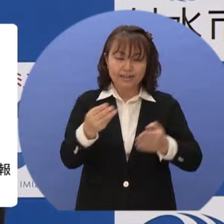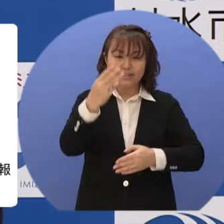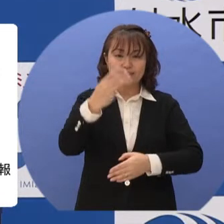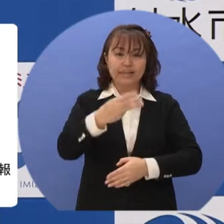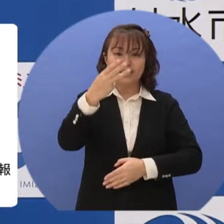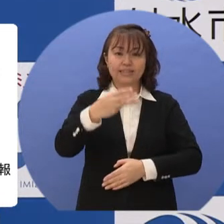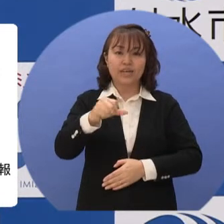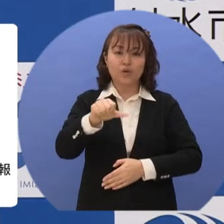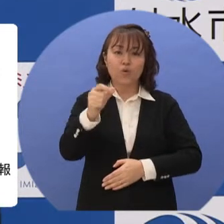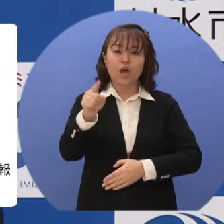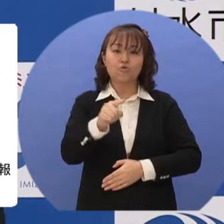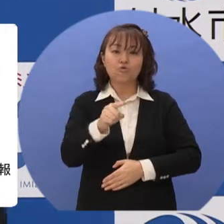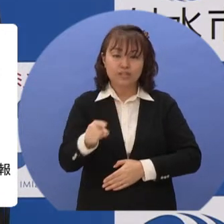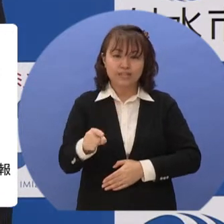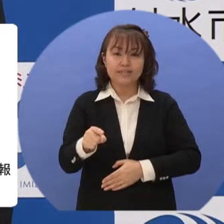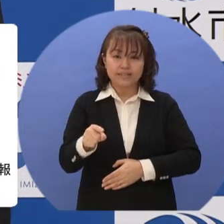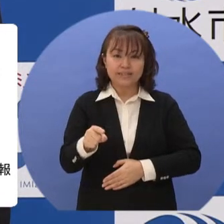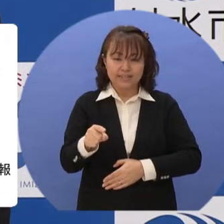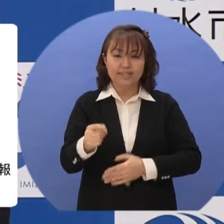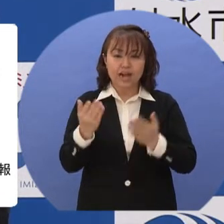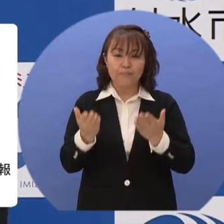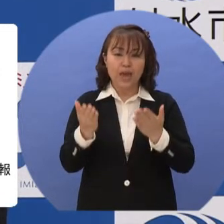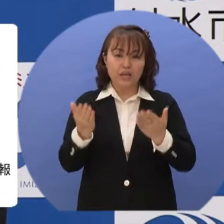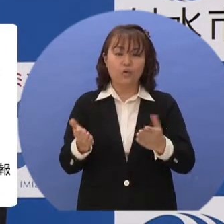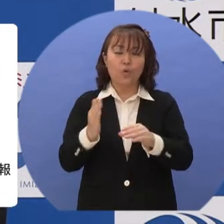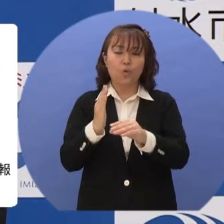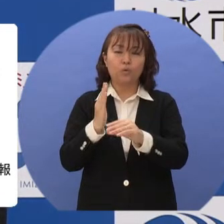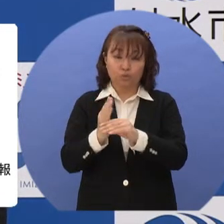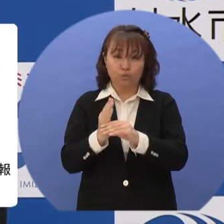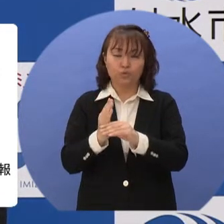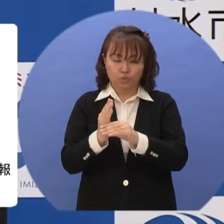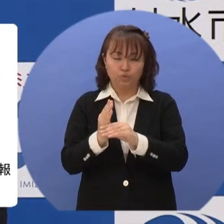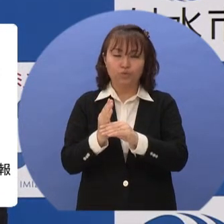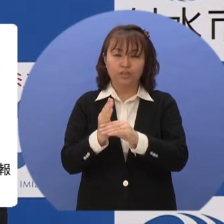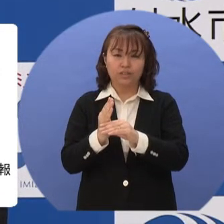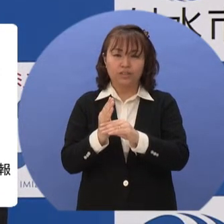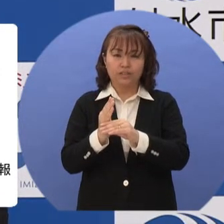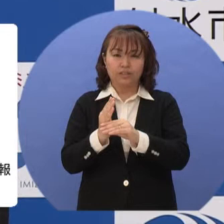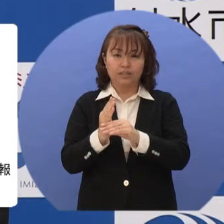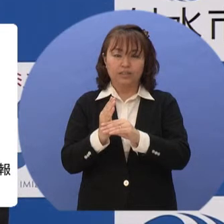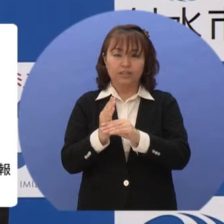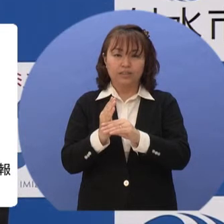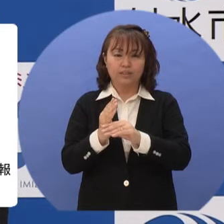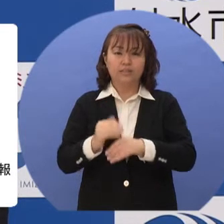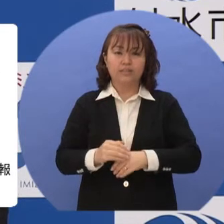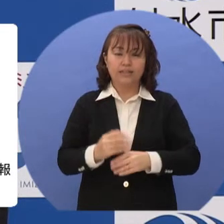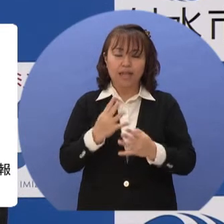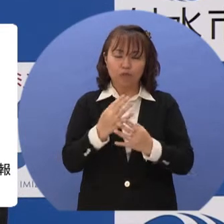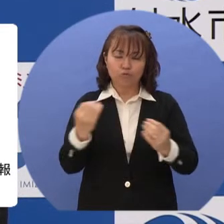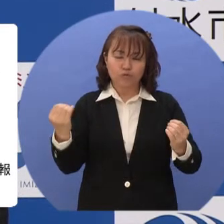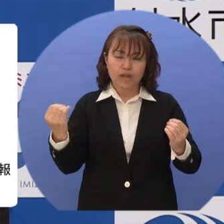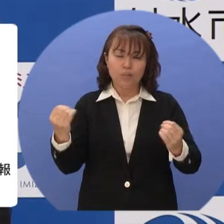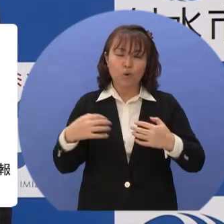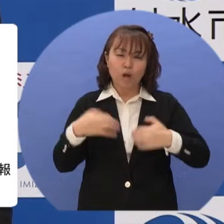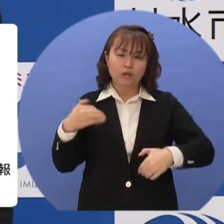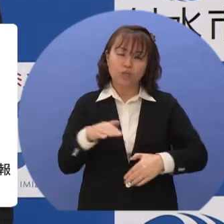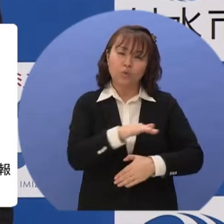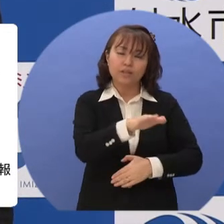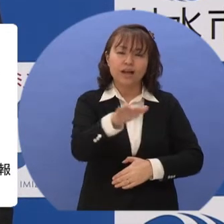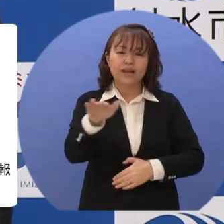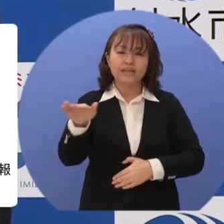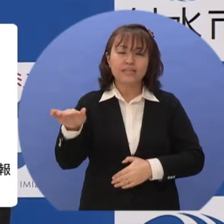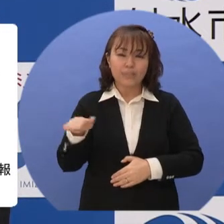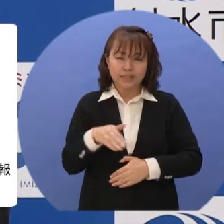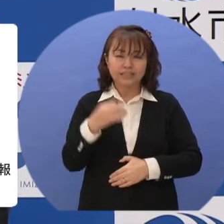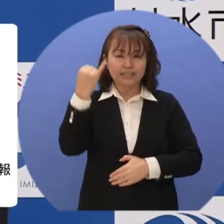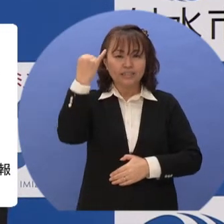イミの地で学ばれているわけでありますえしかしあの多くの学生の皆さんにえ意に関心を持ってもらって